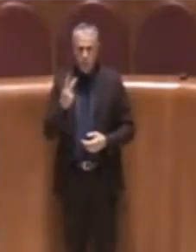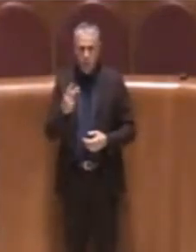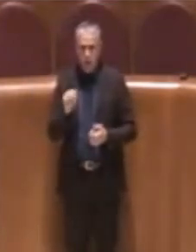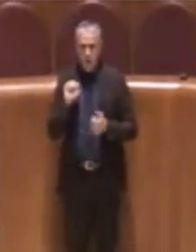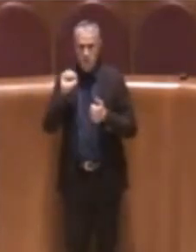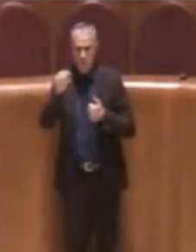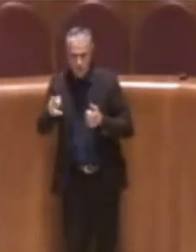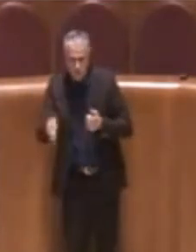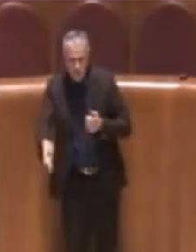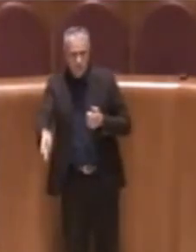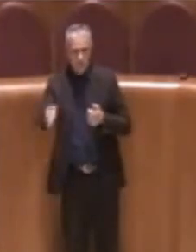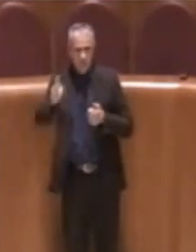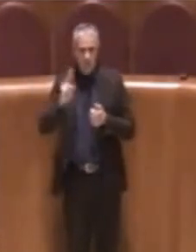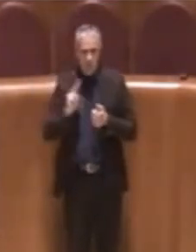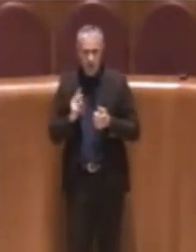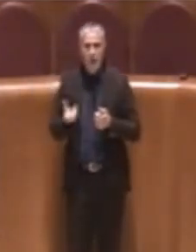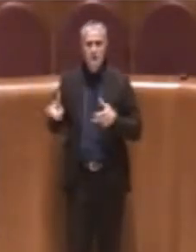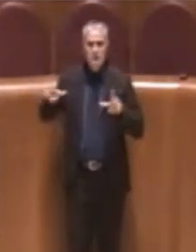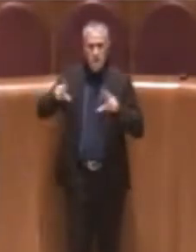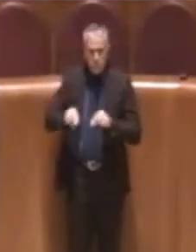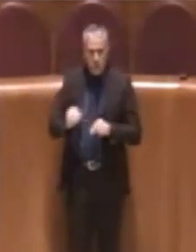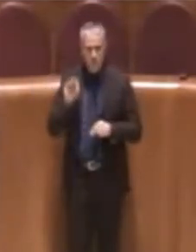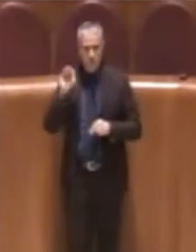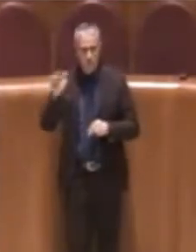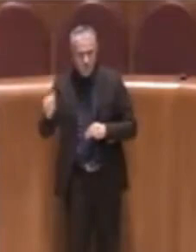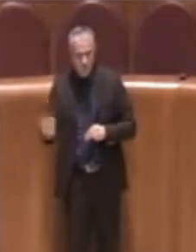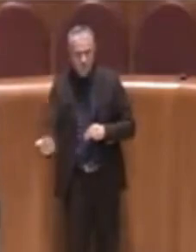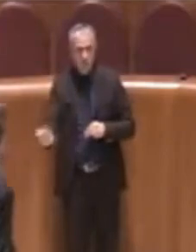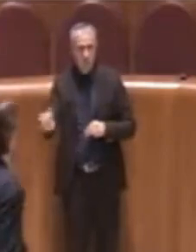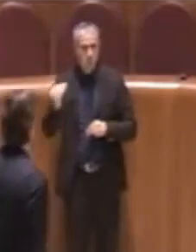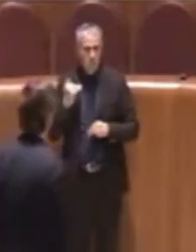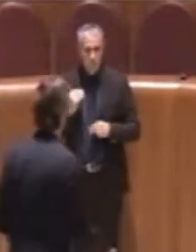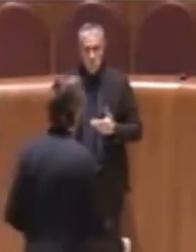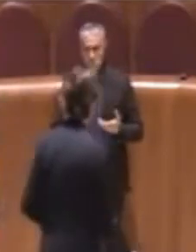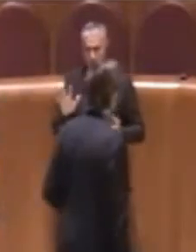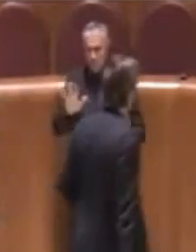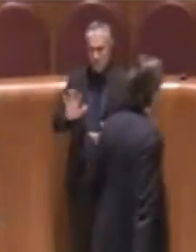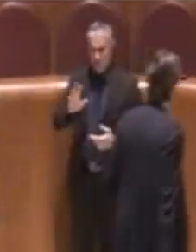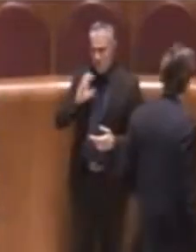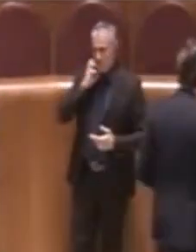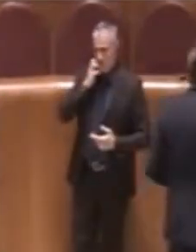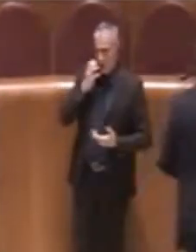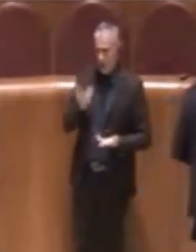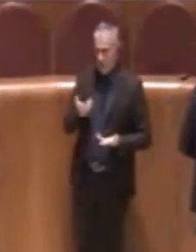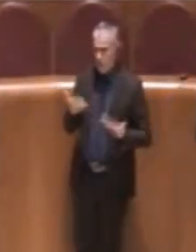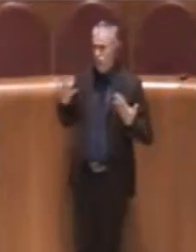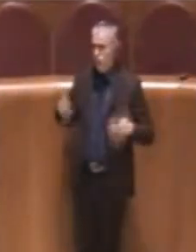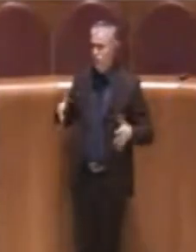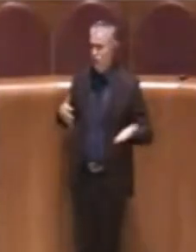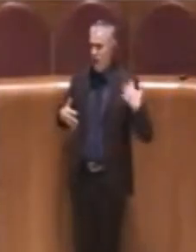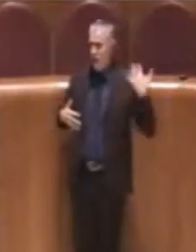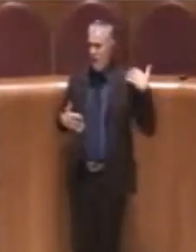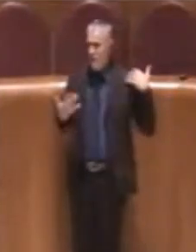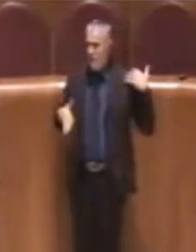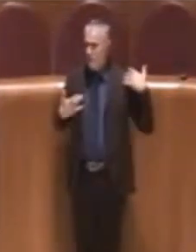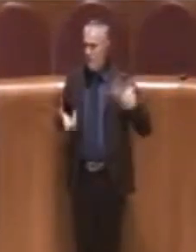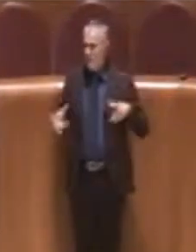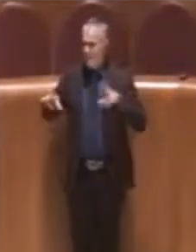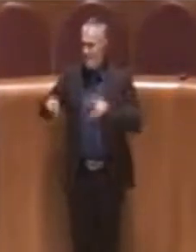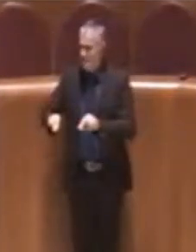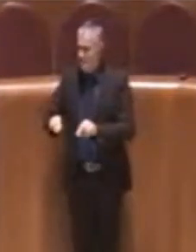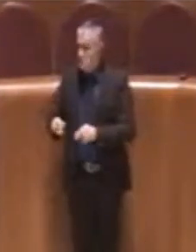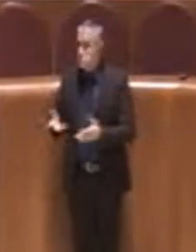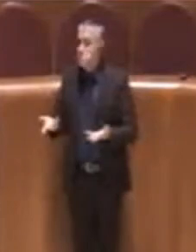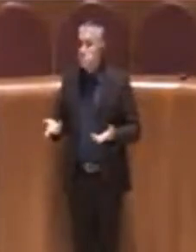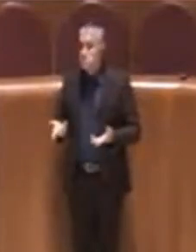dal TUEL e dai regolamenti appare anomalo. Però questi